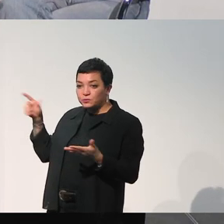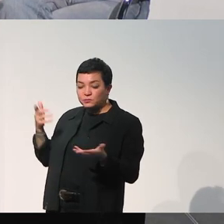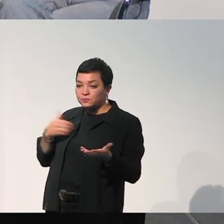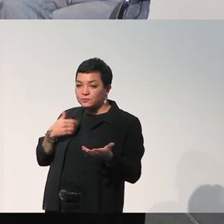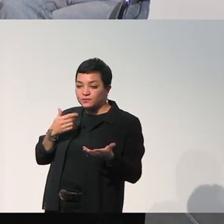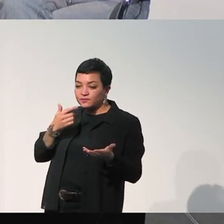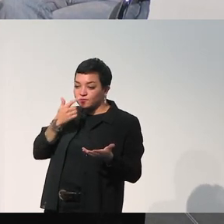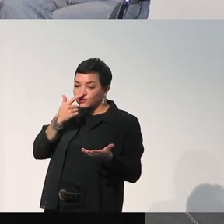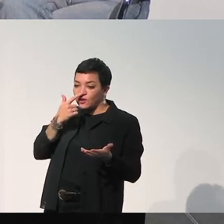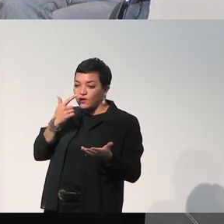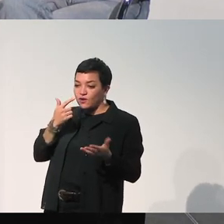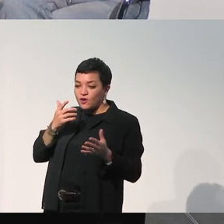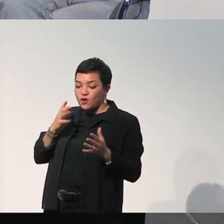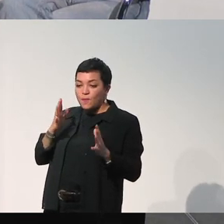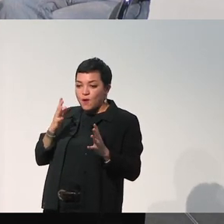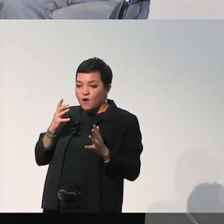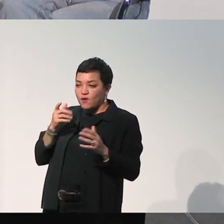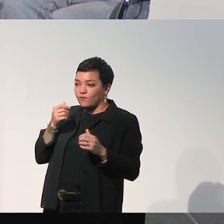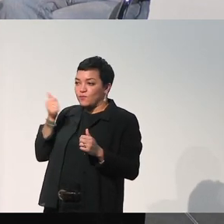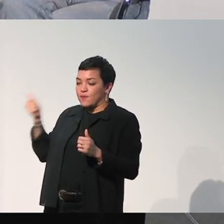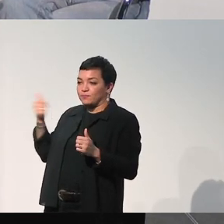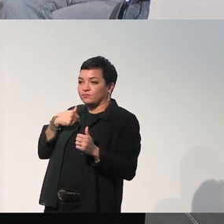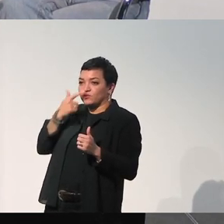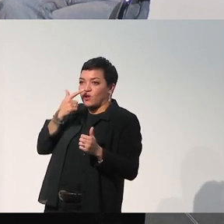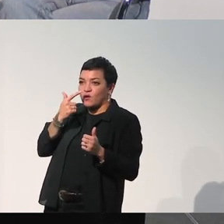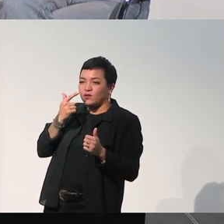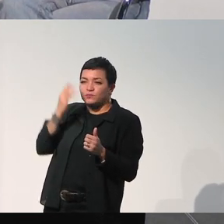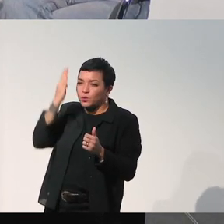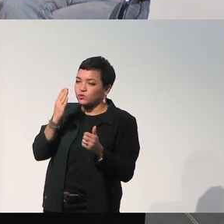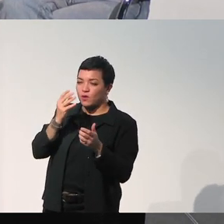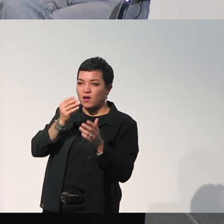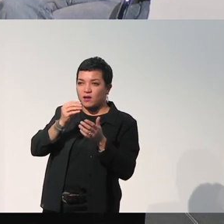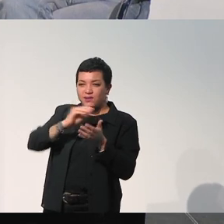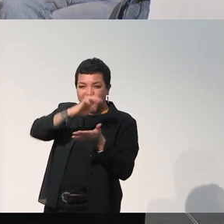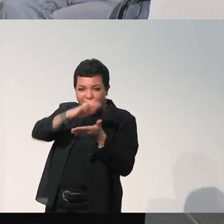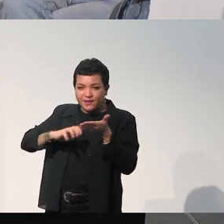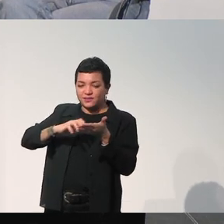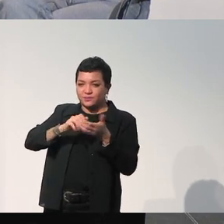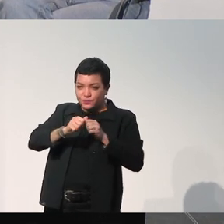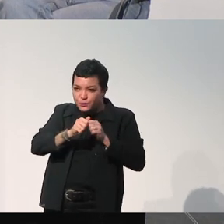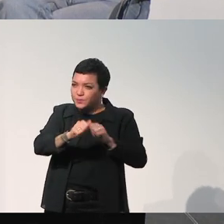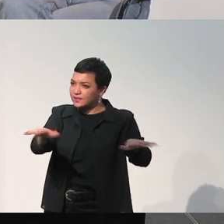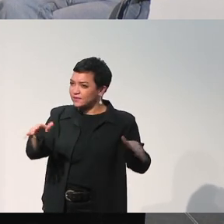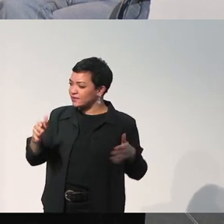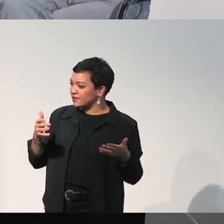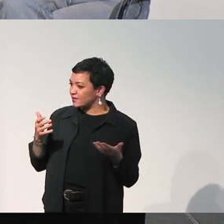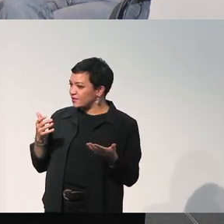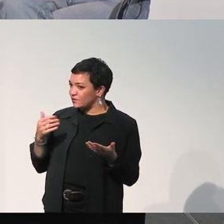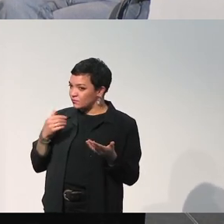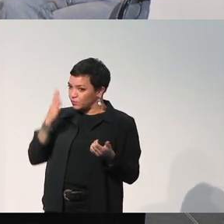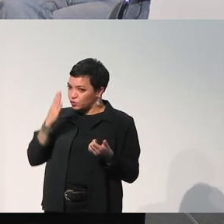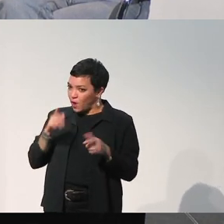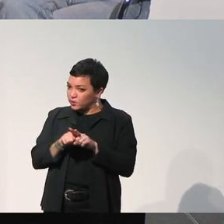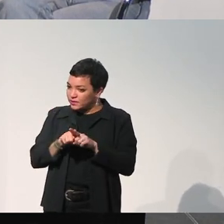le mot juste, la nécessité de publier ce texte aujourd'hui? Ça participe de ce que disait Sabine, de cette